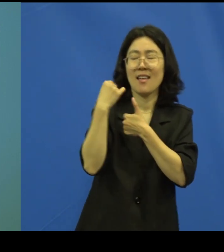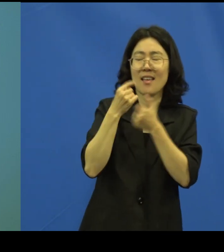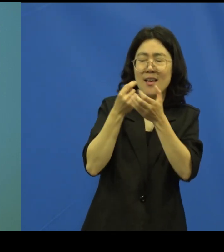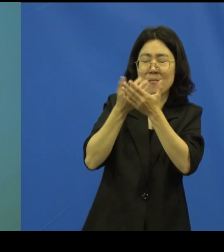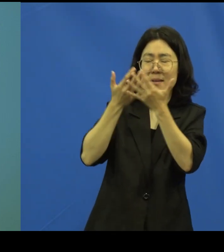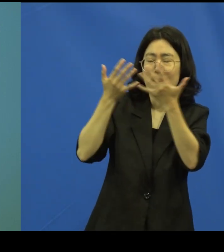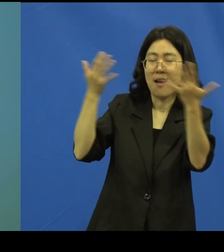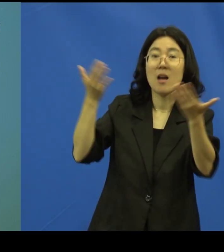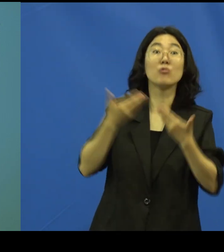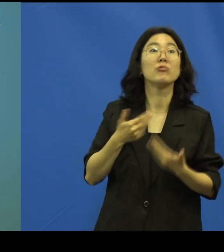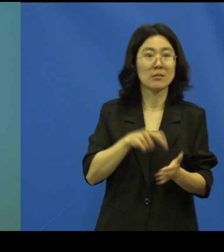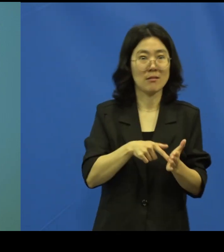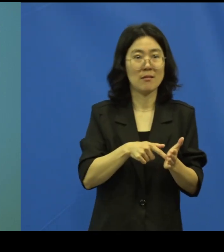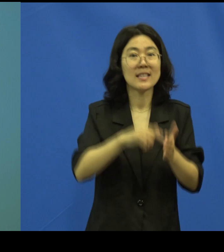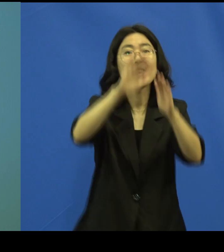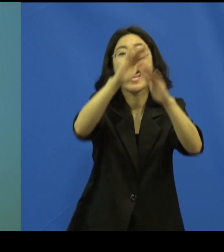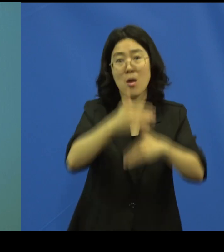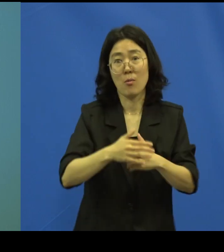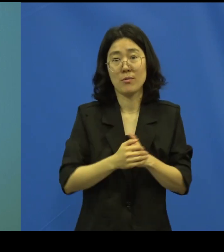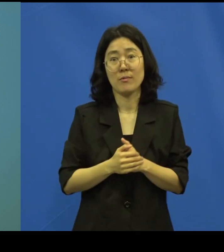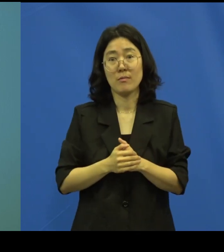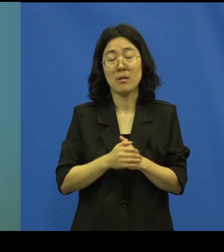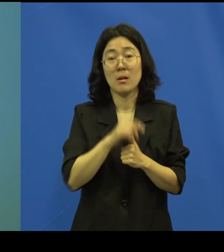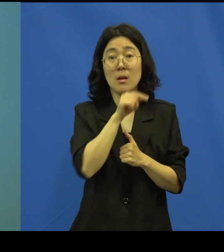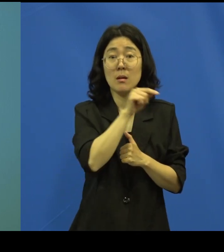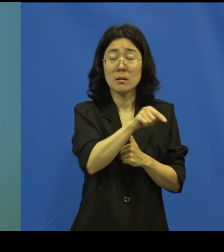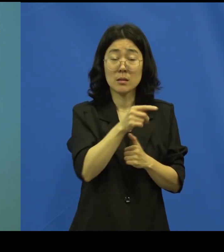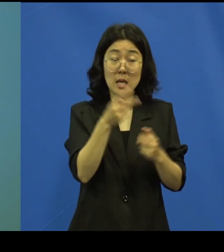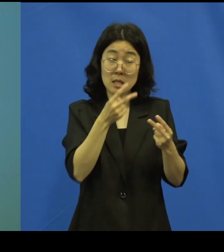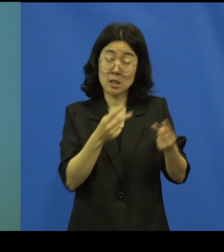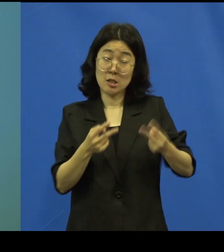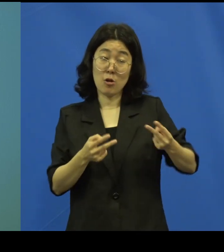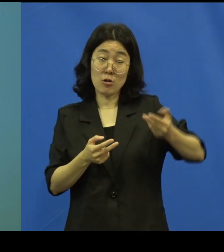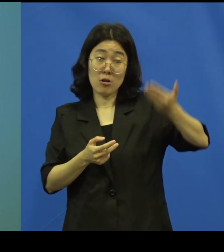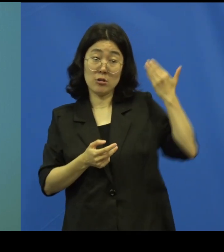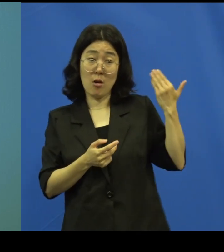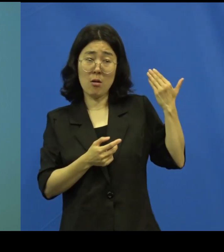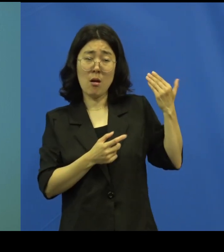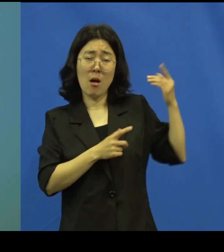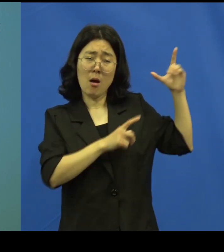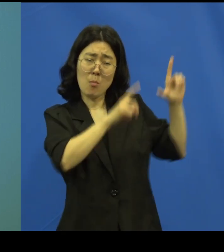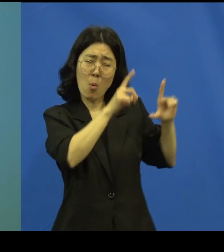당시를 살아가는 사람들에게도 필요한 말씀이지만 동시에 그리스도의